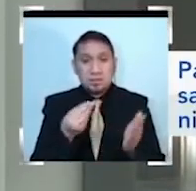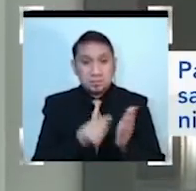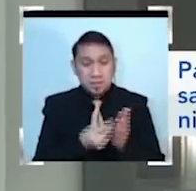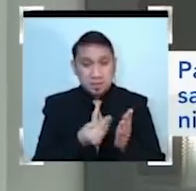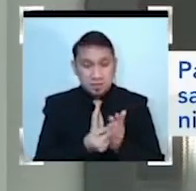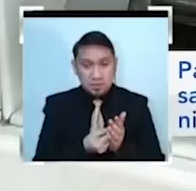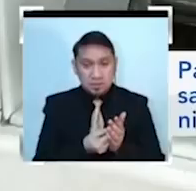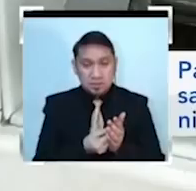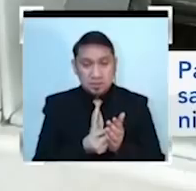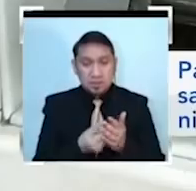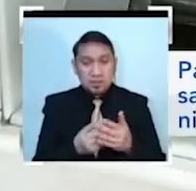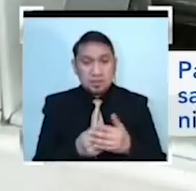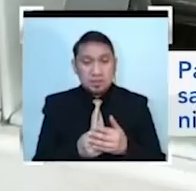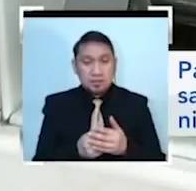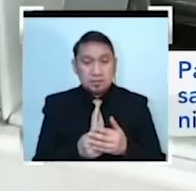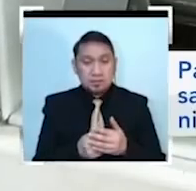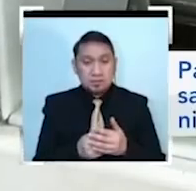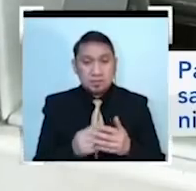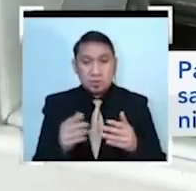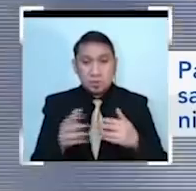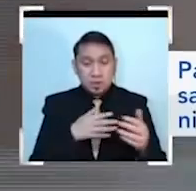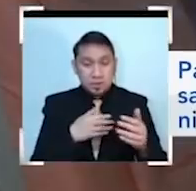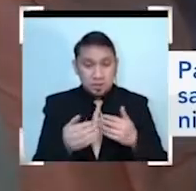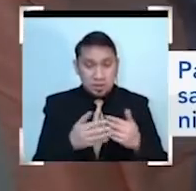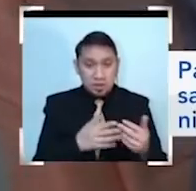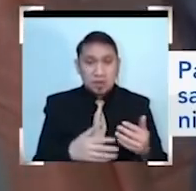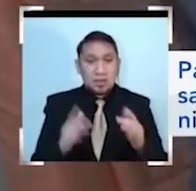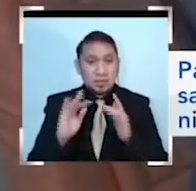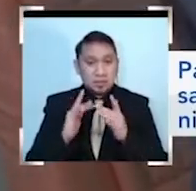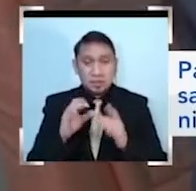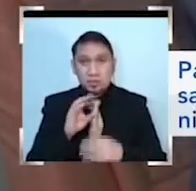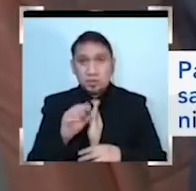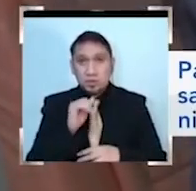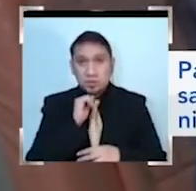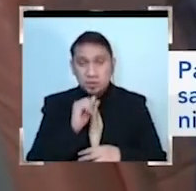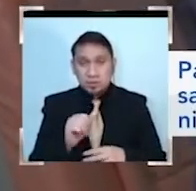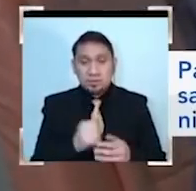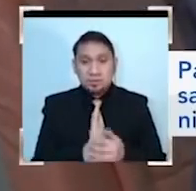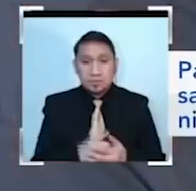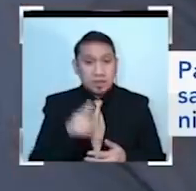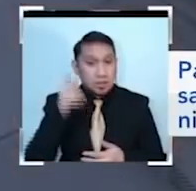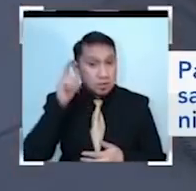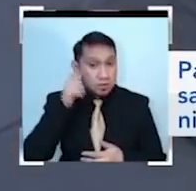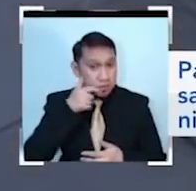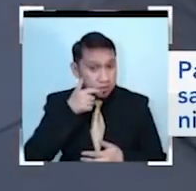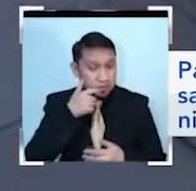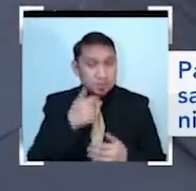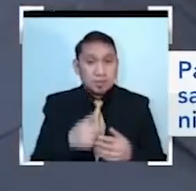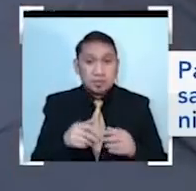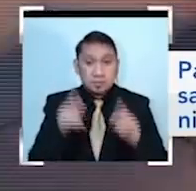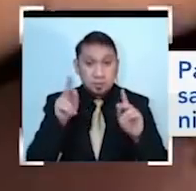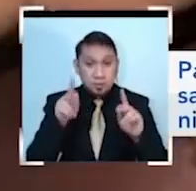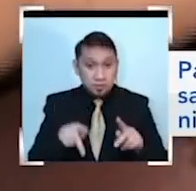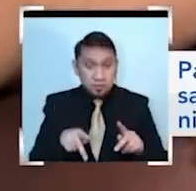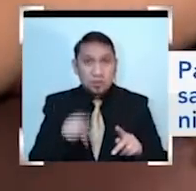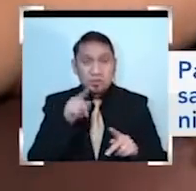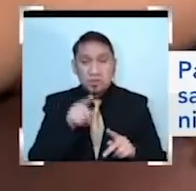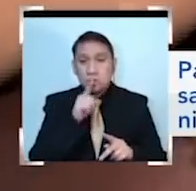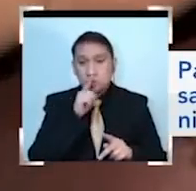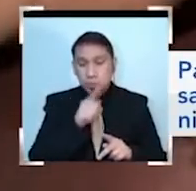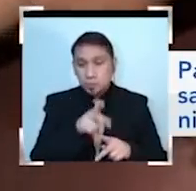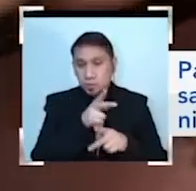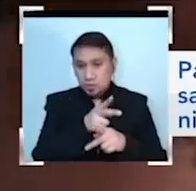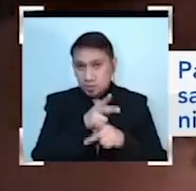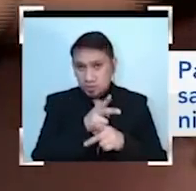nito, mapa-online man o hindi. Ang call center agent na si Carl, todo ingat sa kanyang